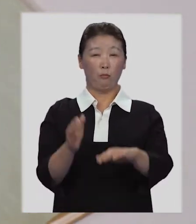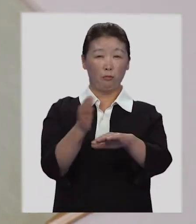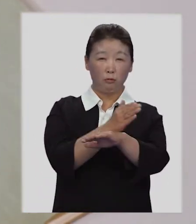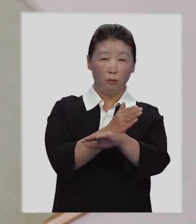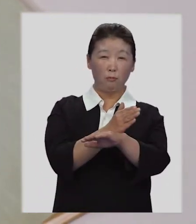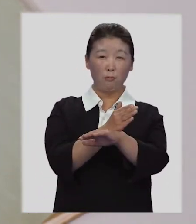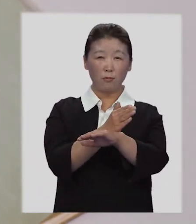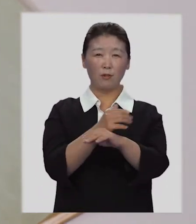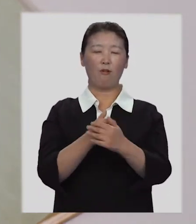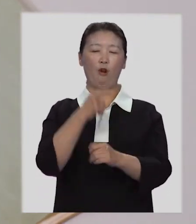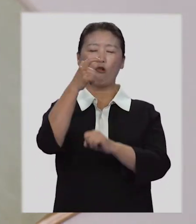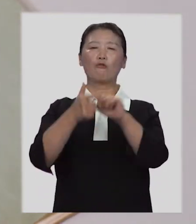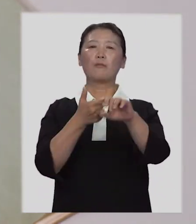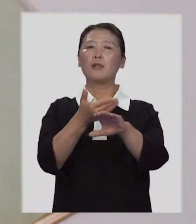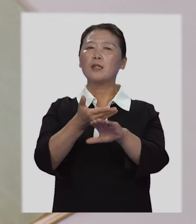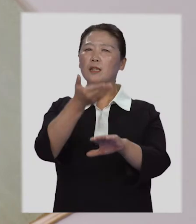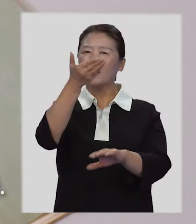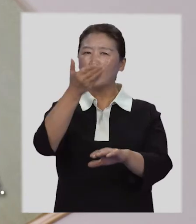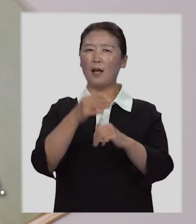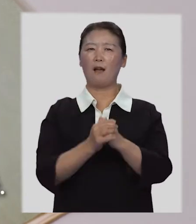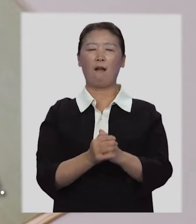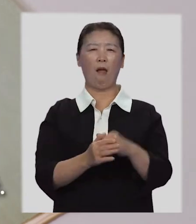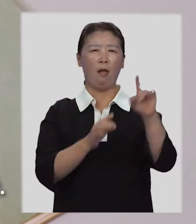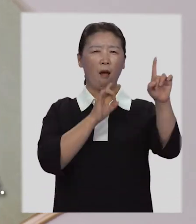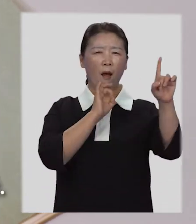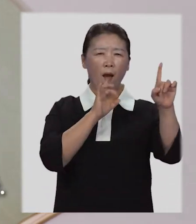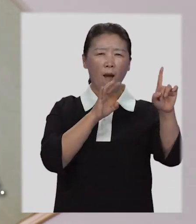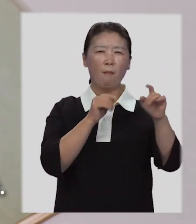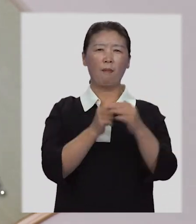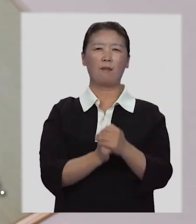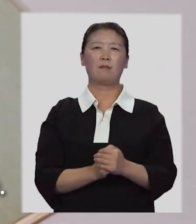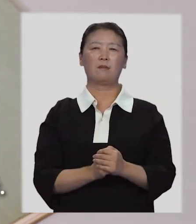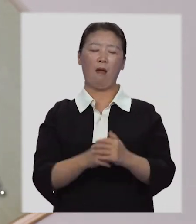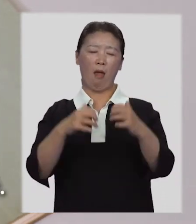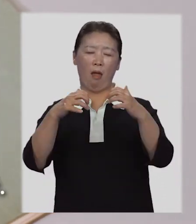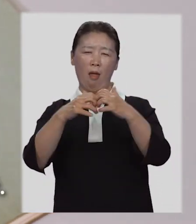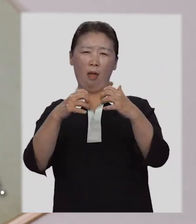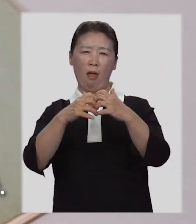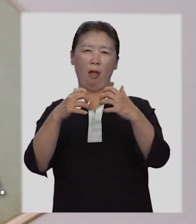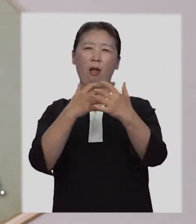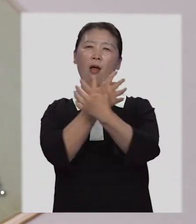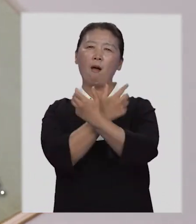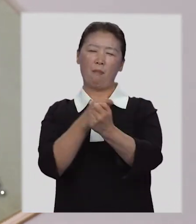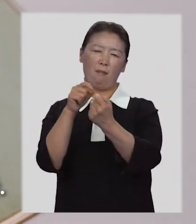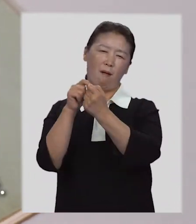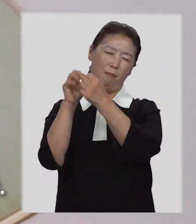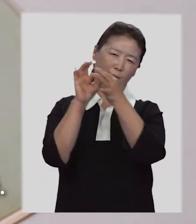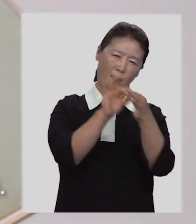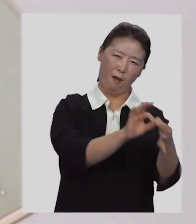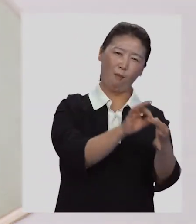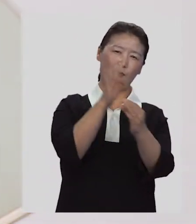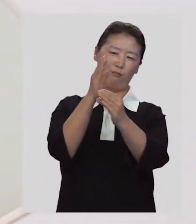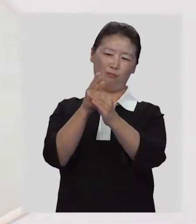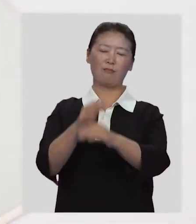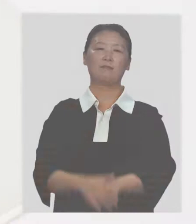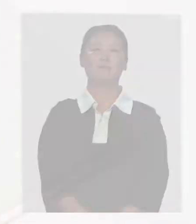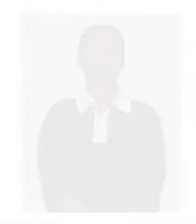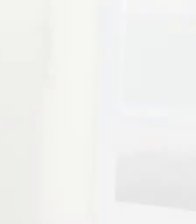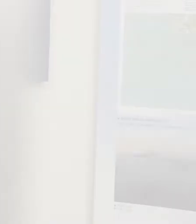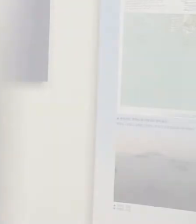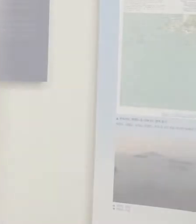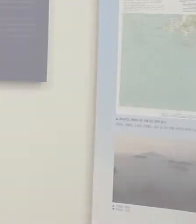이로부터 지금까지 60년이 넘도록 유례 없이 긴 시간 동안 정전협정이 지속되고 있습니다.